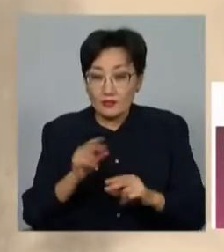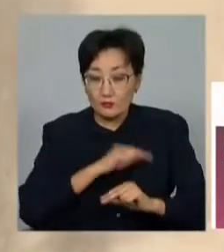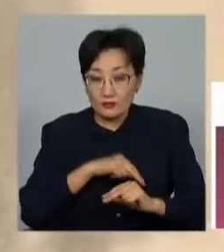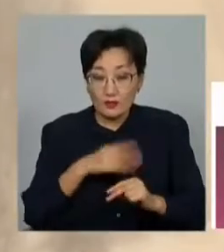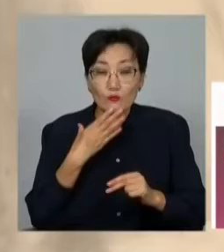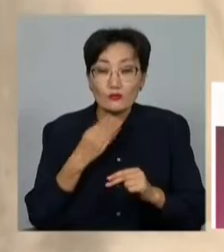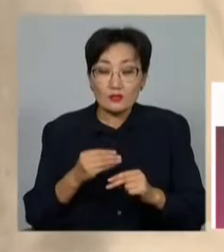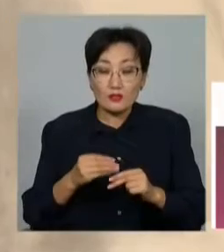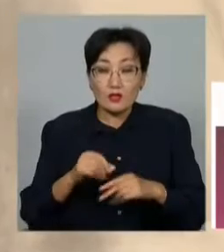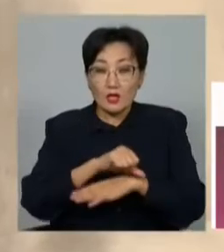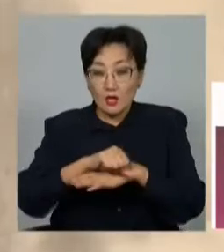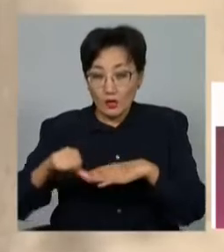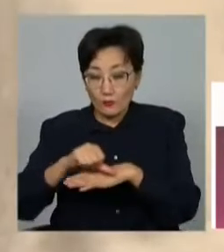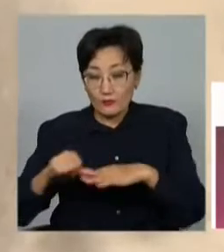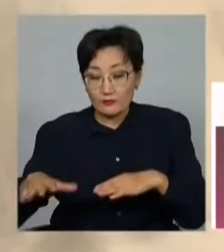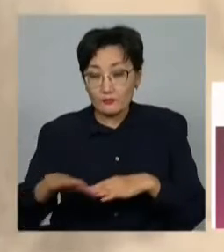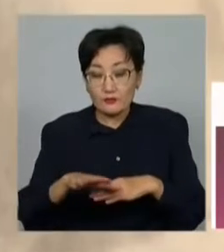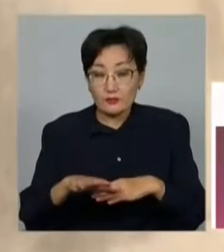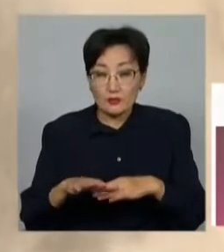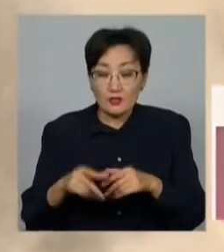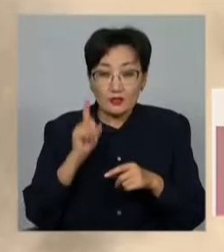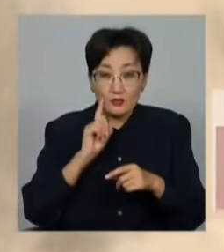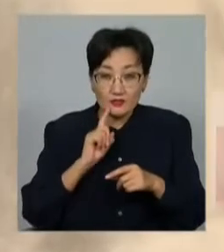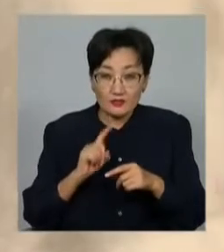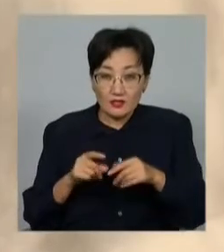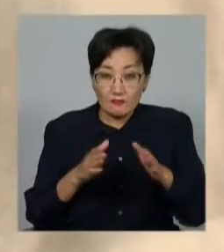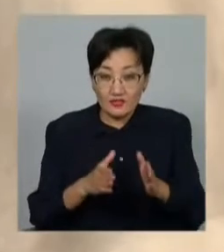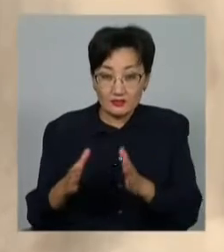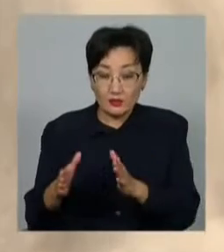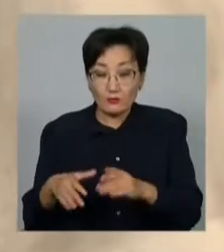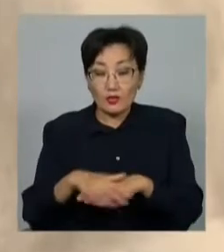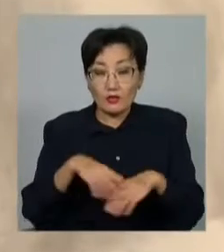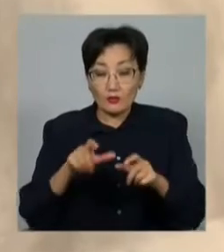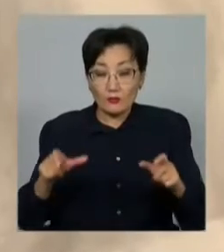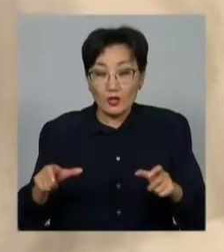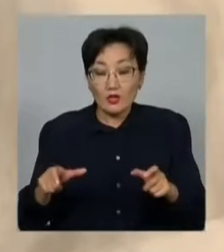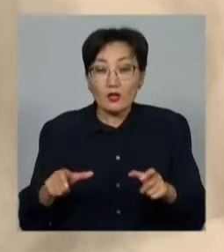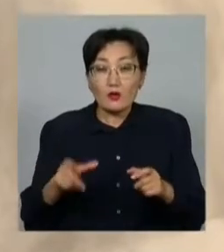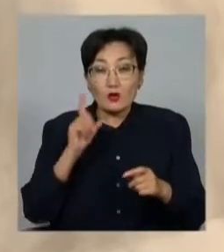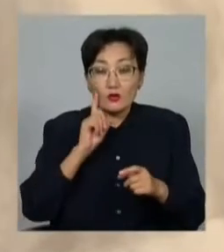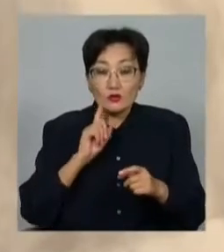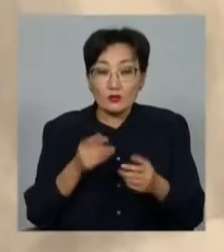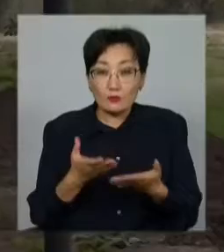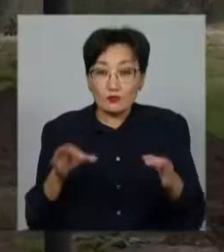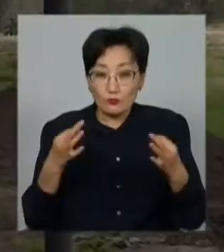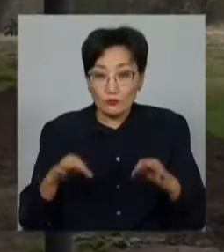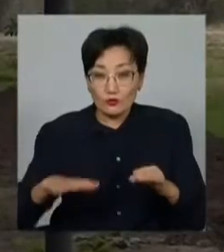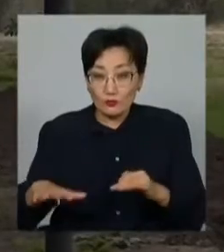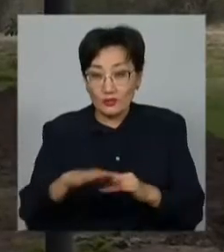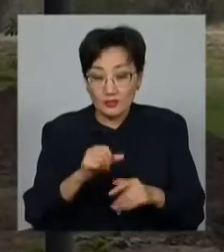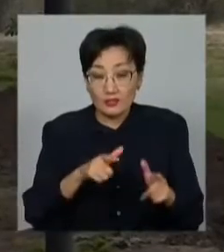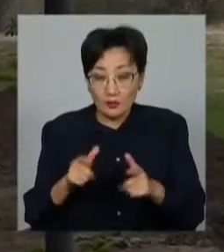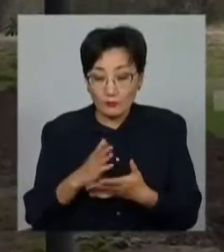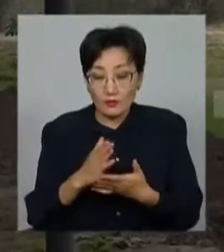әрқайсының өзінің шекарасын, аумағын өзіне қарай ыңғайлап ығыстырдық та, халыққа, қоғамға ыңғайлы қып осы жерді дайындап отыр. Қалалық